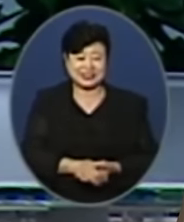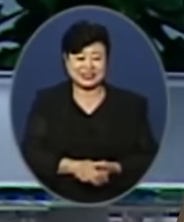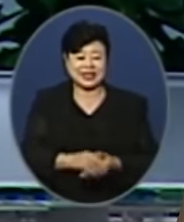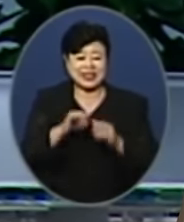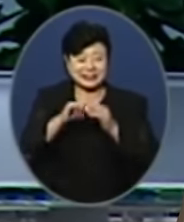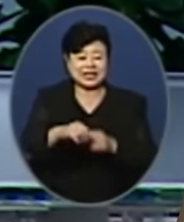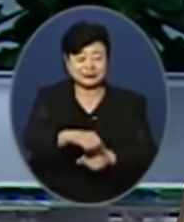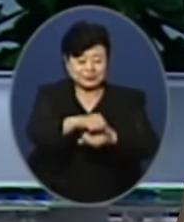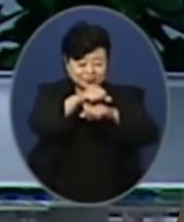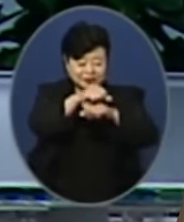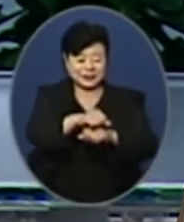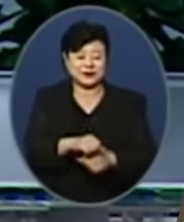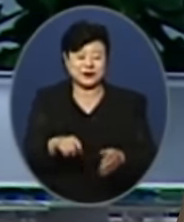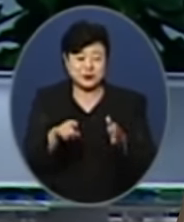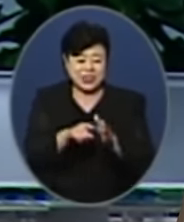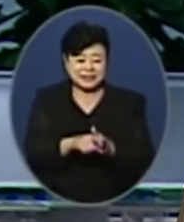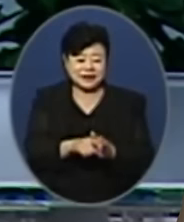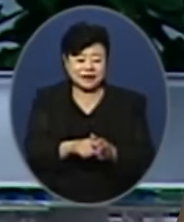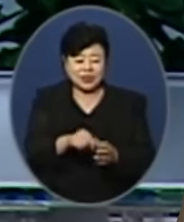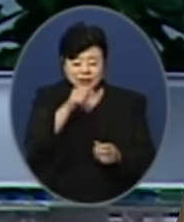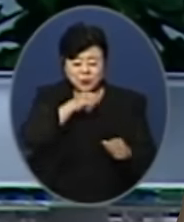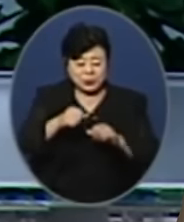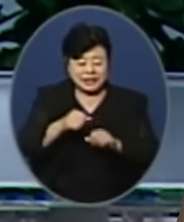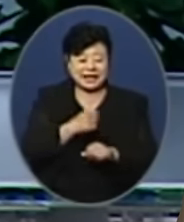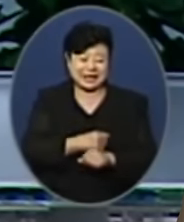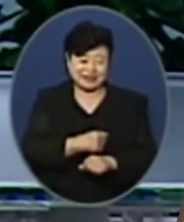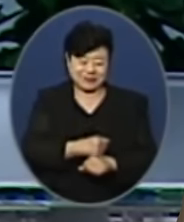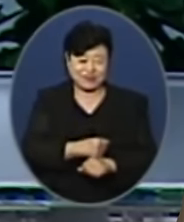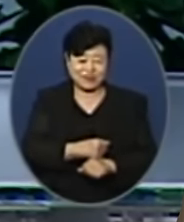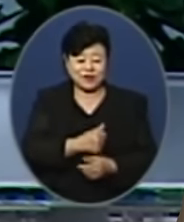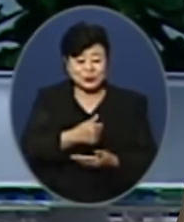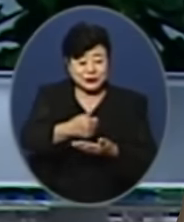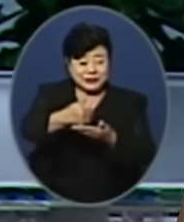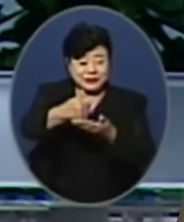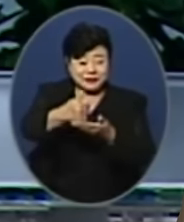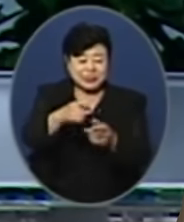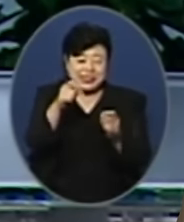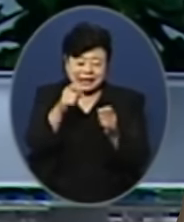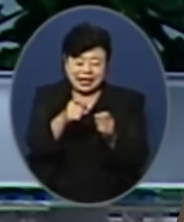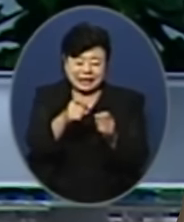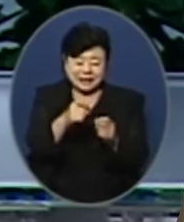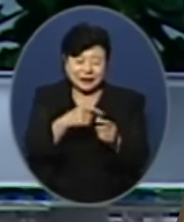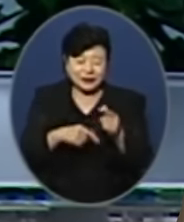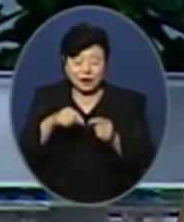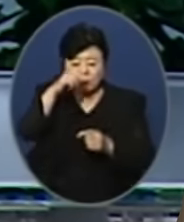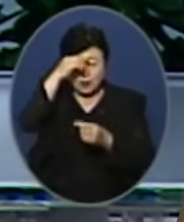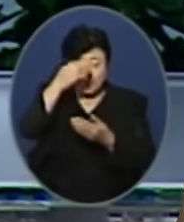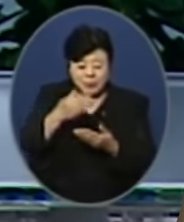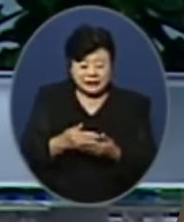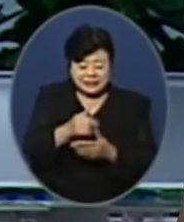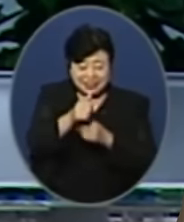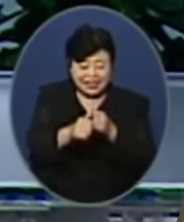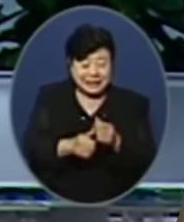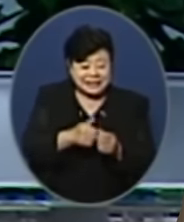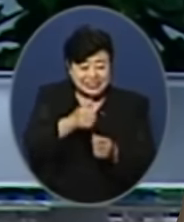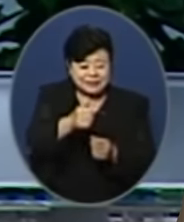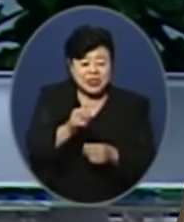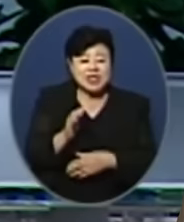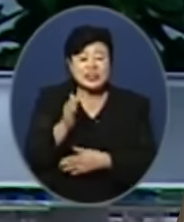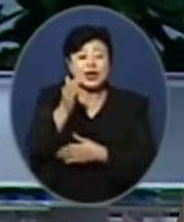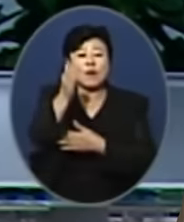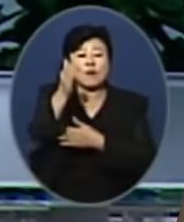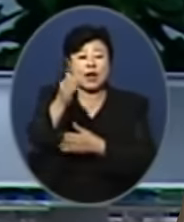상급을 쌓아 올라가는 것입니다. 그리고 더 주님을 가까이 하고 더 닮아서 하나님의